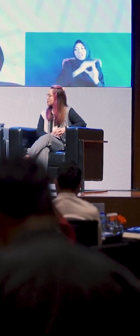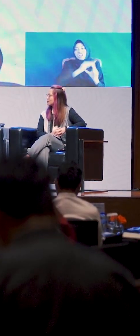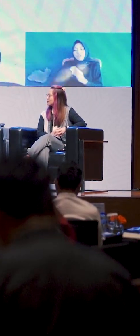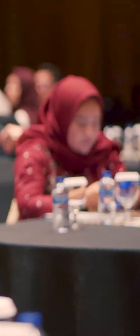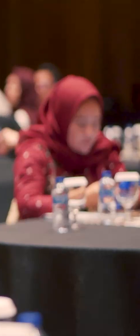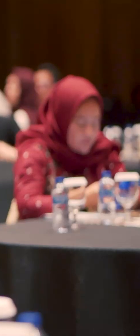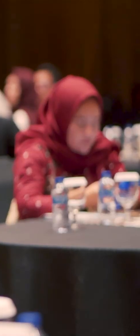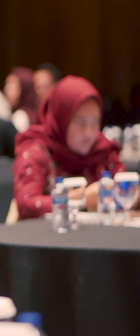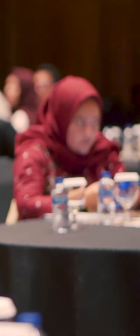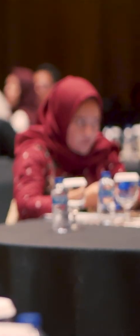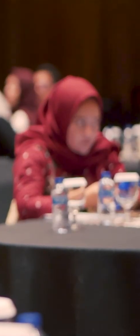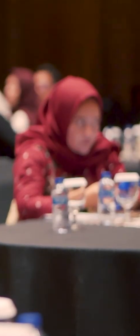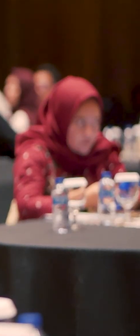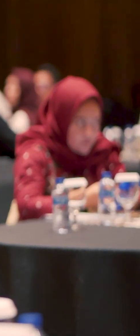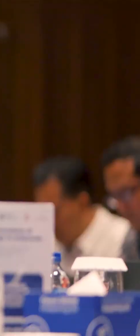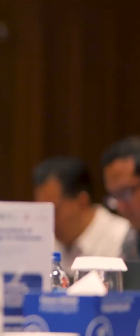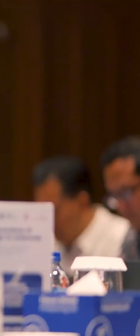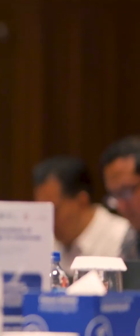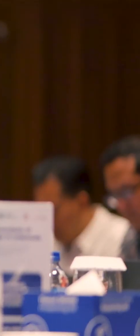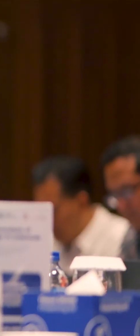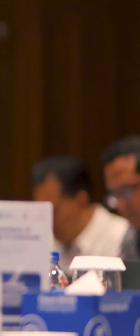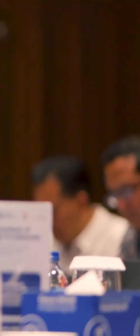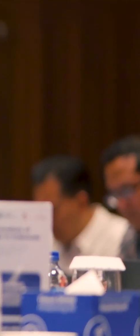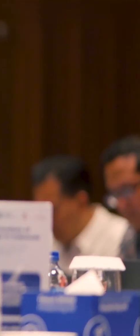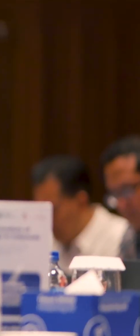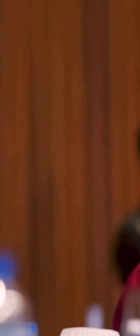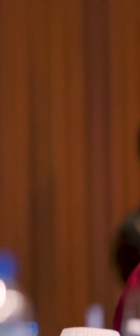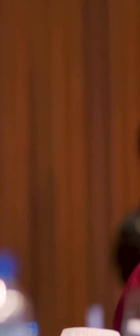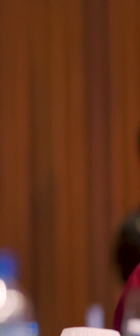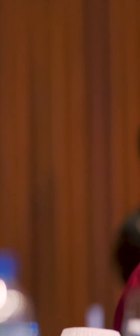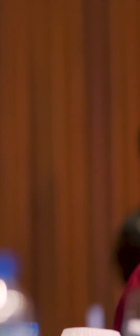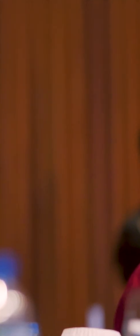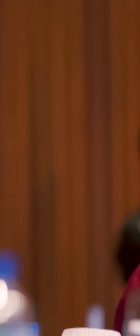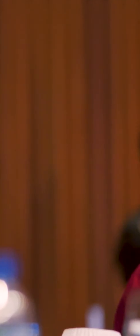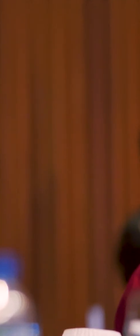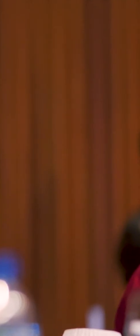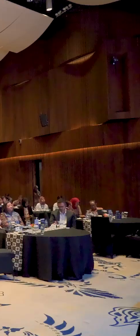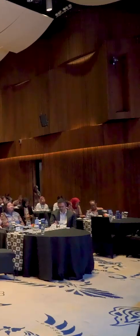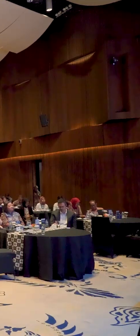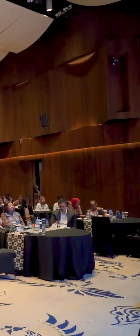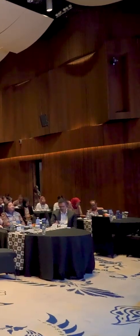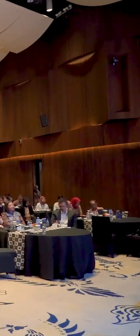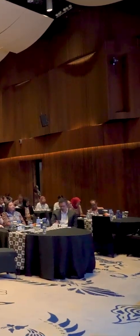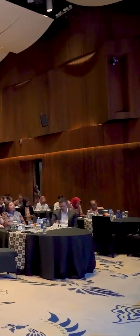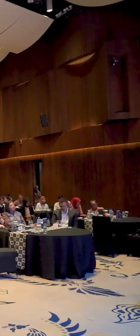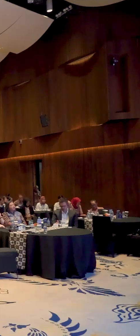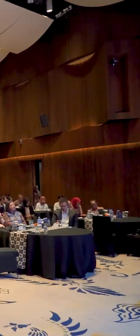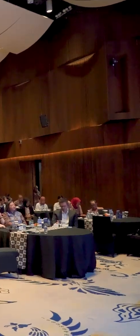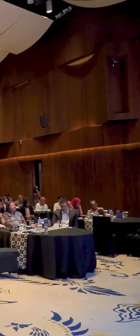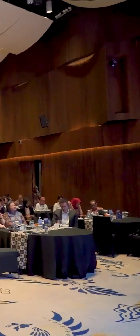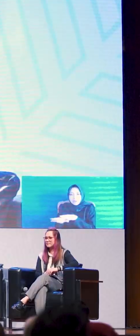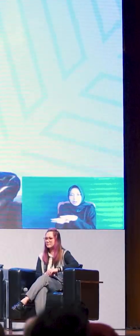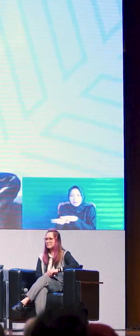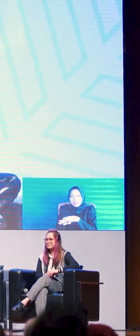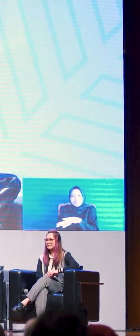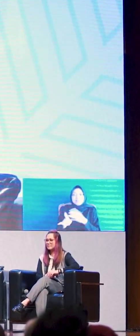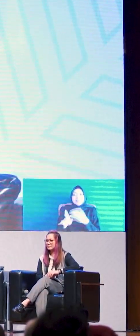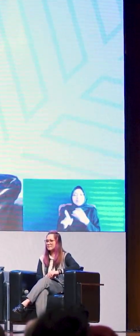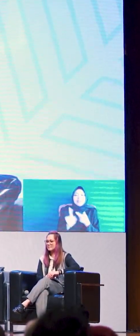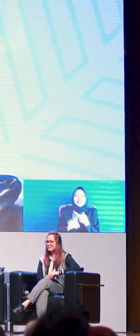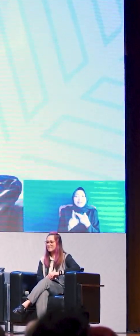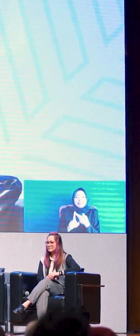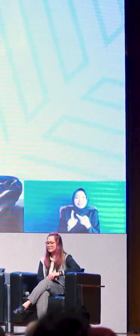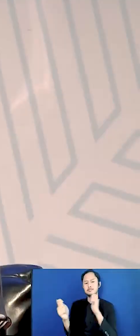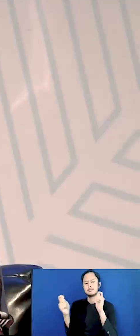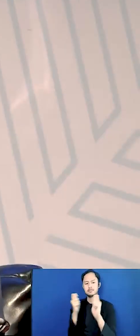kementerian pusat. Pesan utama yang kita peroleh dari paruh pertama pagi ini adalah dampak perubahan iklim itu sudah kita rasakan, dan pada saat